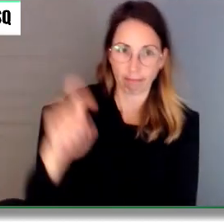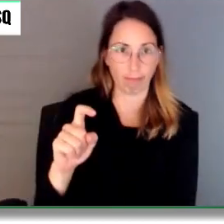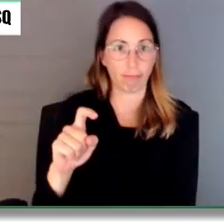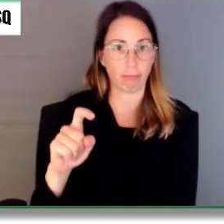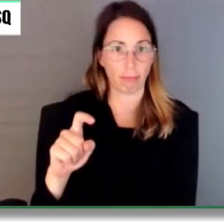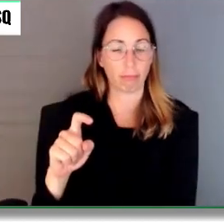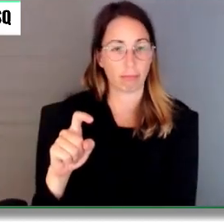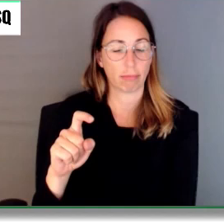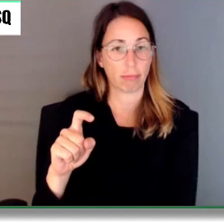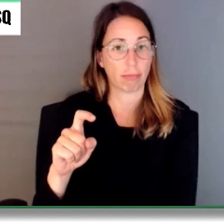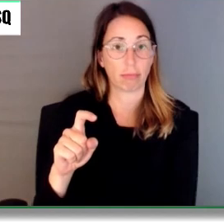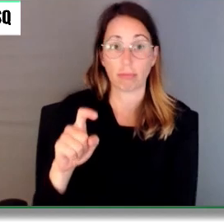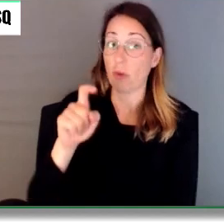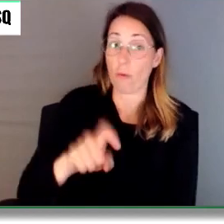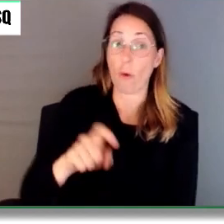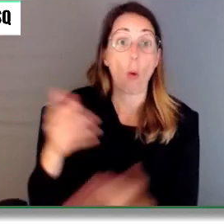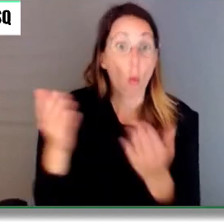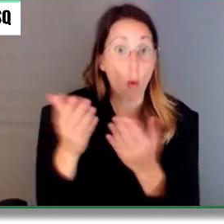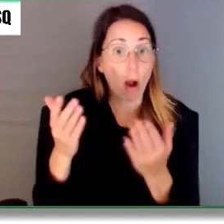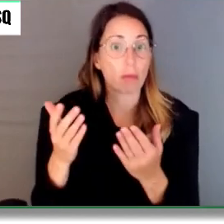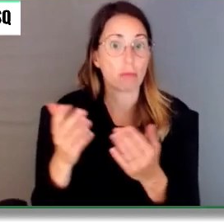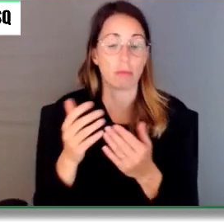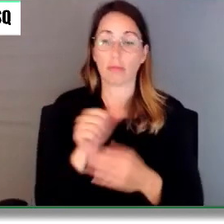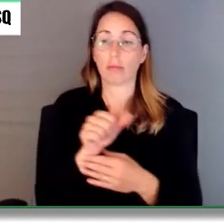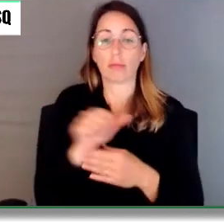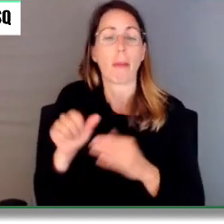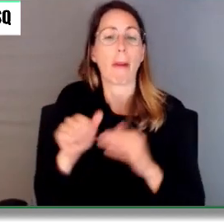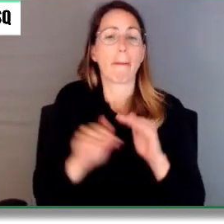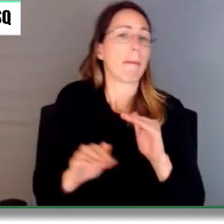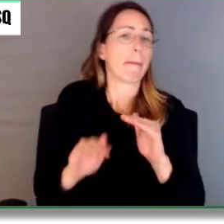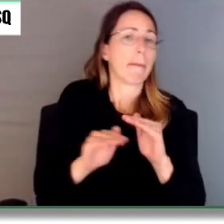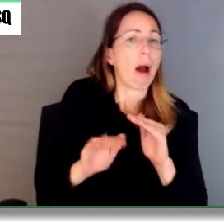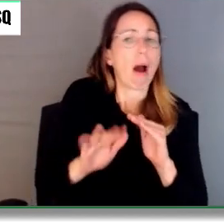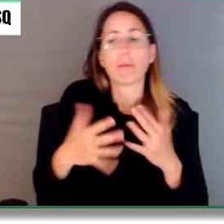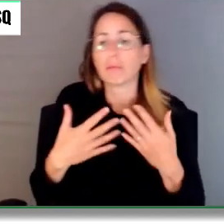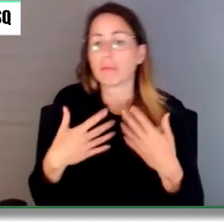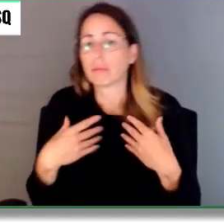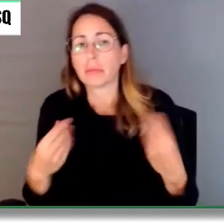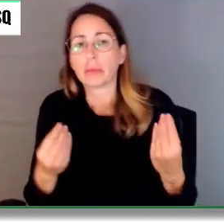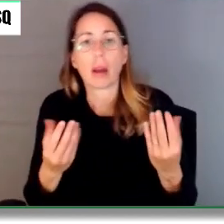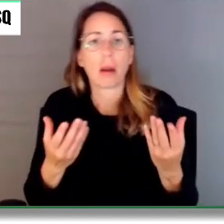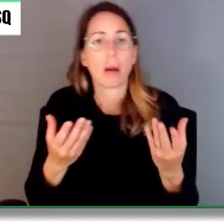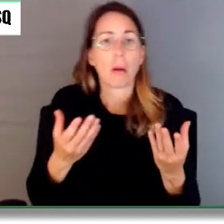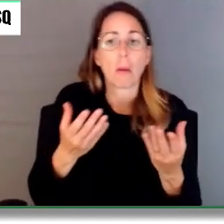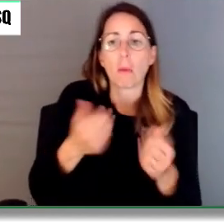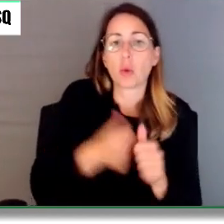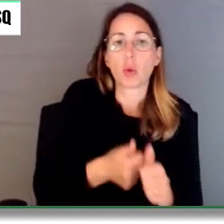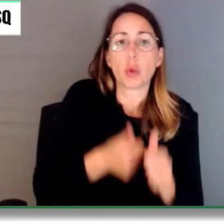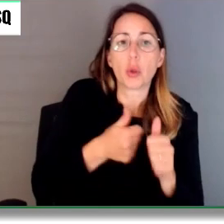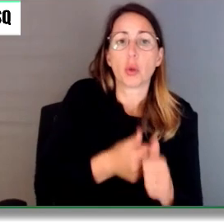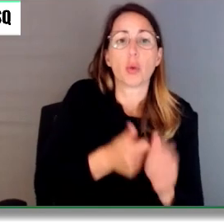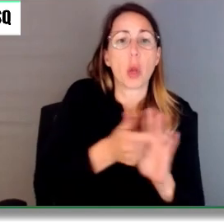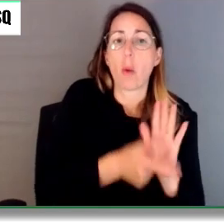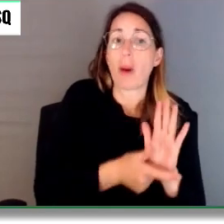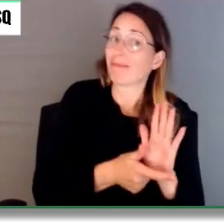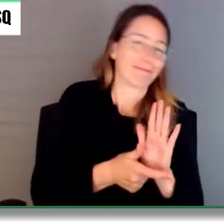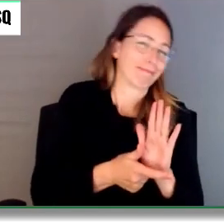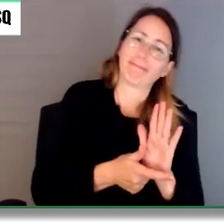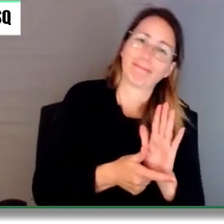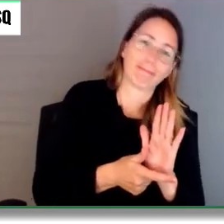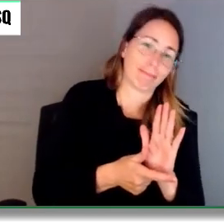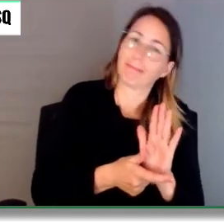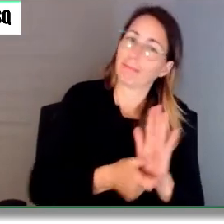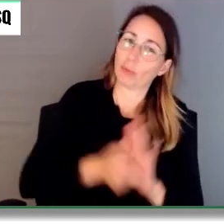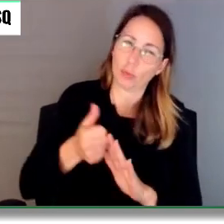au-delà d'être tout simplement être une conformité avec des lois. Et nous en sommes